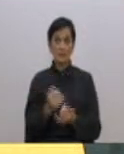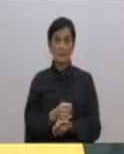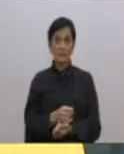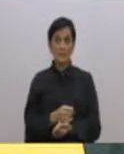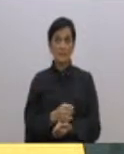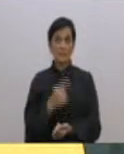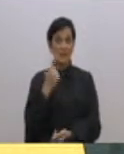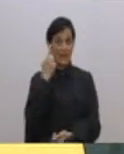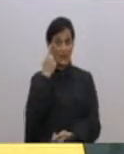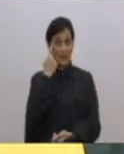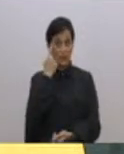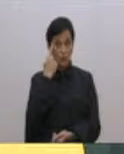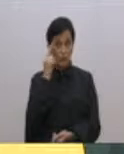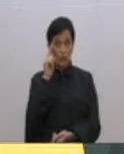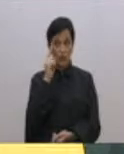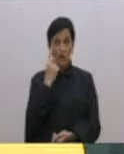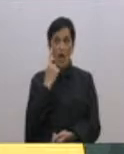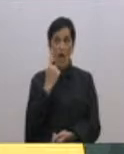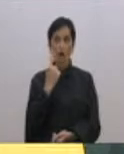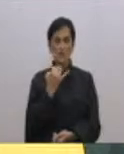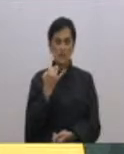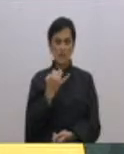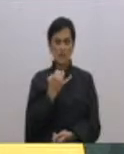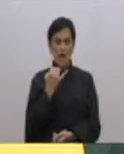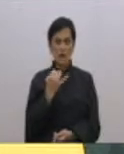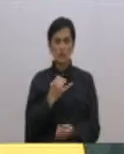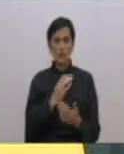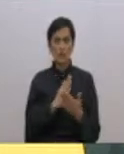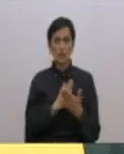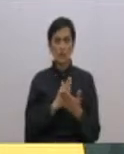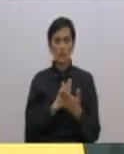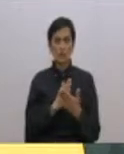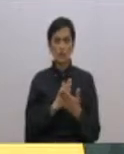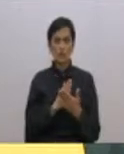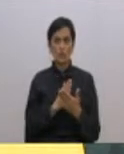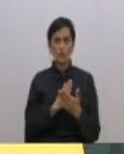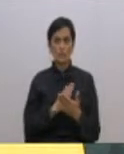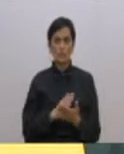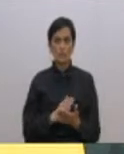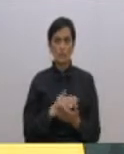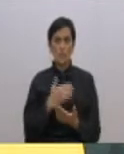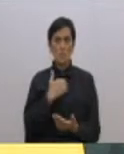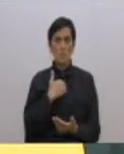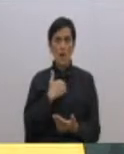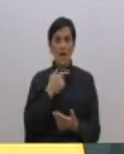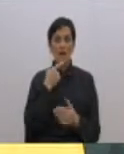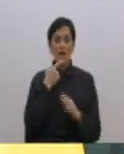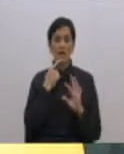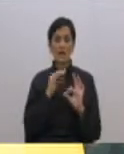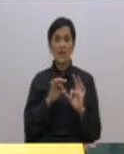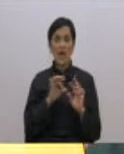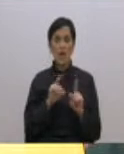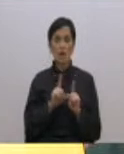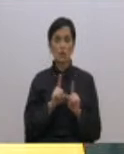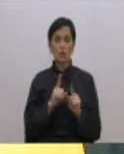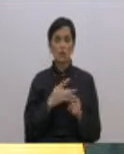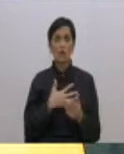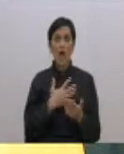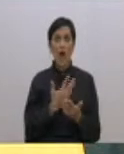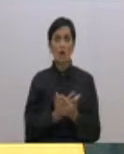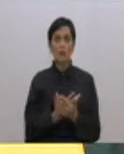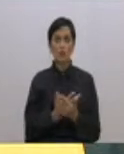თავად იდეა ერთმნიშვნელოვნად, რა თქმა უნდა, საინტერესო. მე აქვე გეტყვით იმას, რომ ძალიან აქტიურ